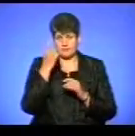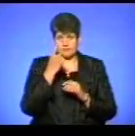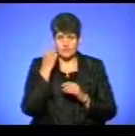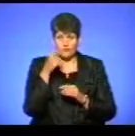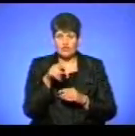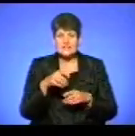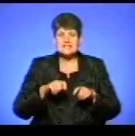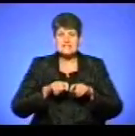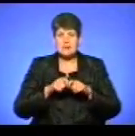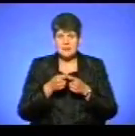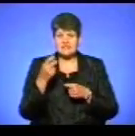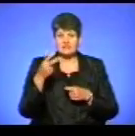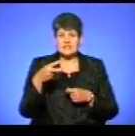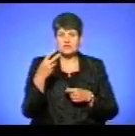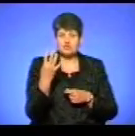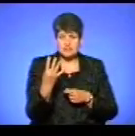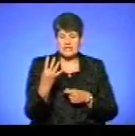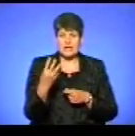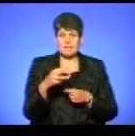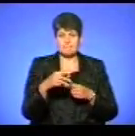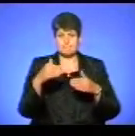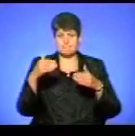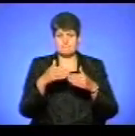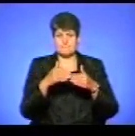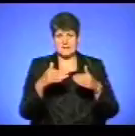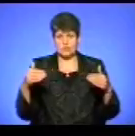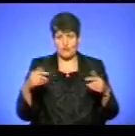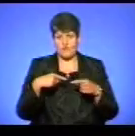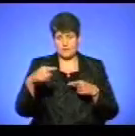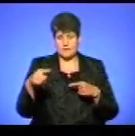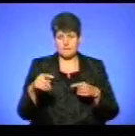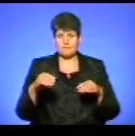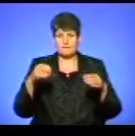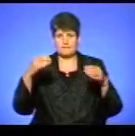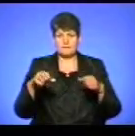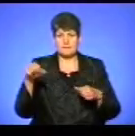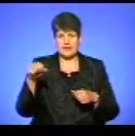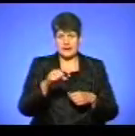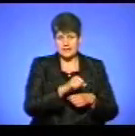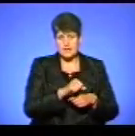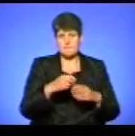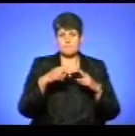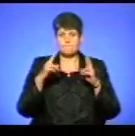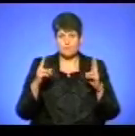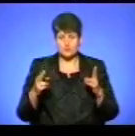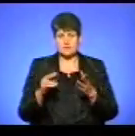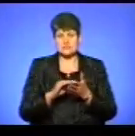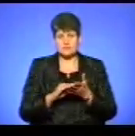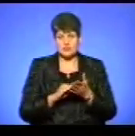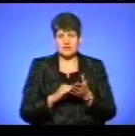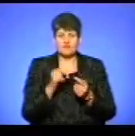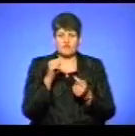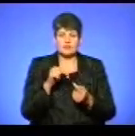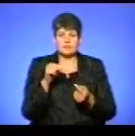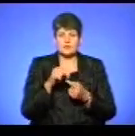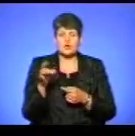сп'яніння вони зламали 24-метрові перила мосту. Щодо правопорушників, склали адміністративні протоколи і встановили розмір